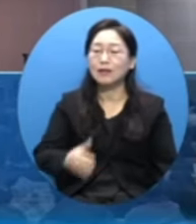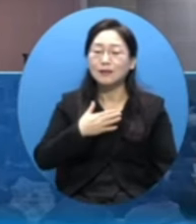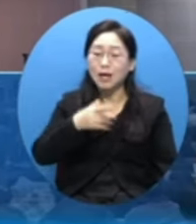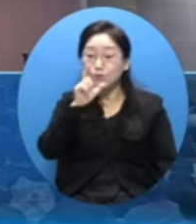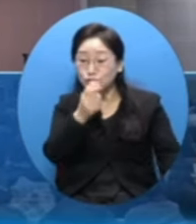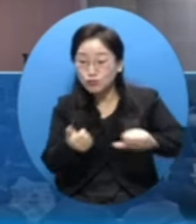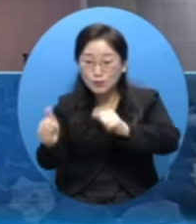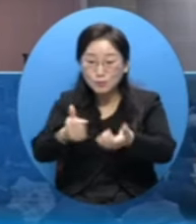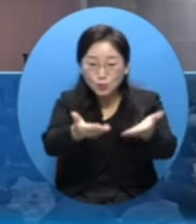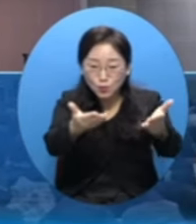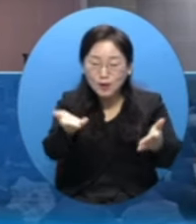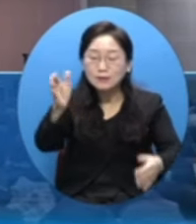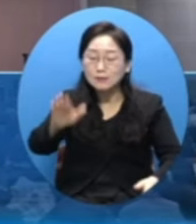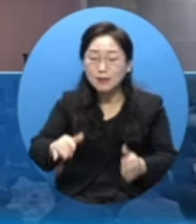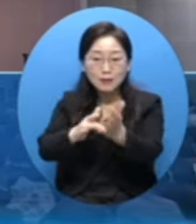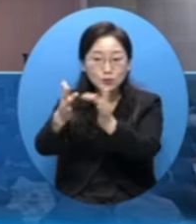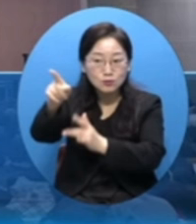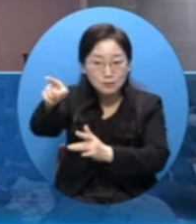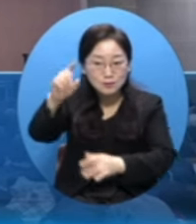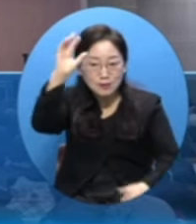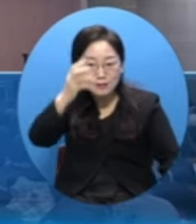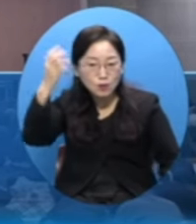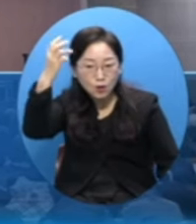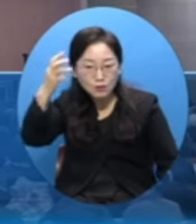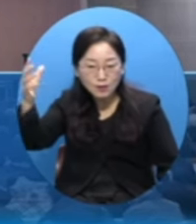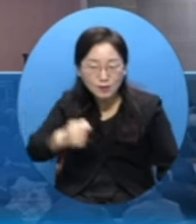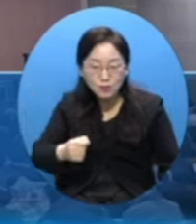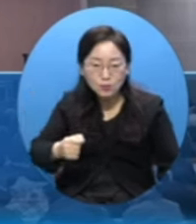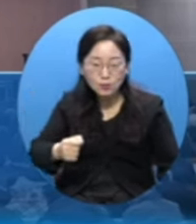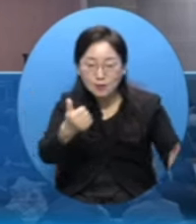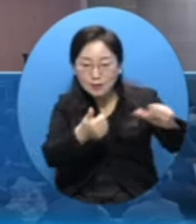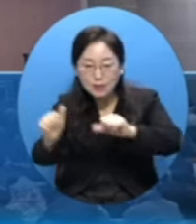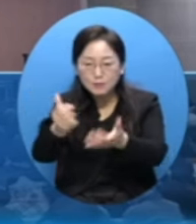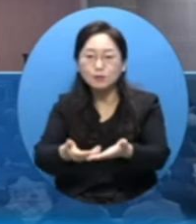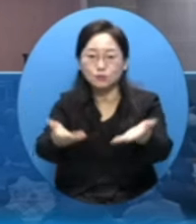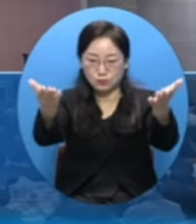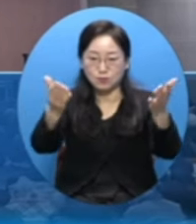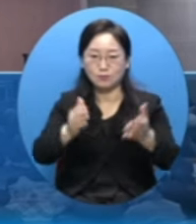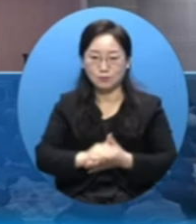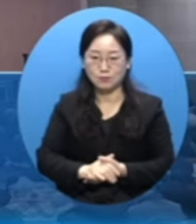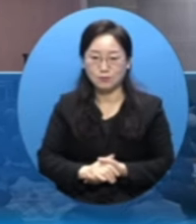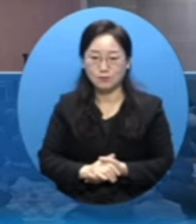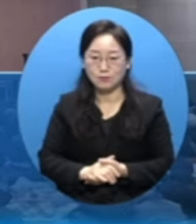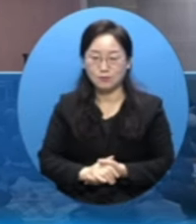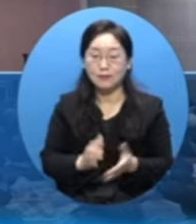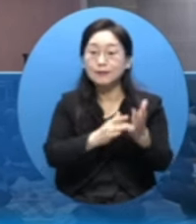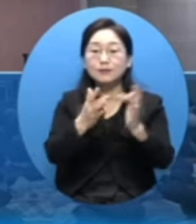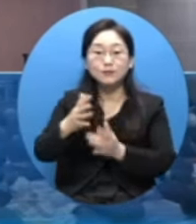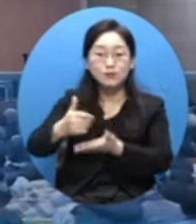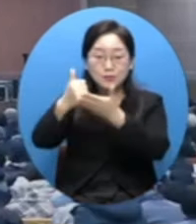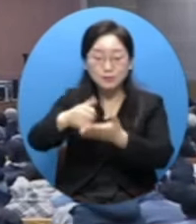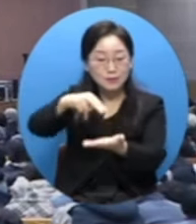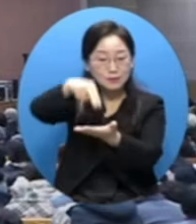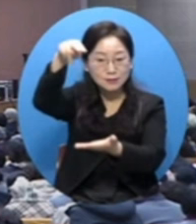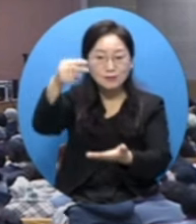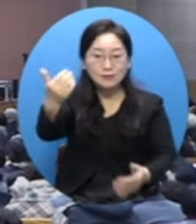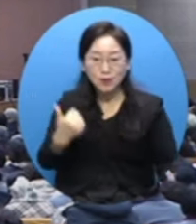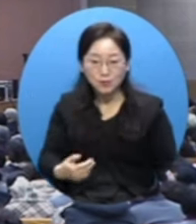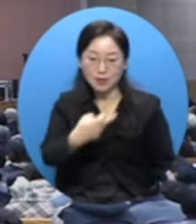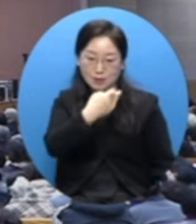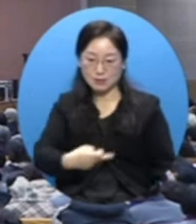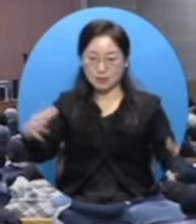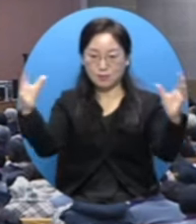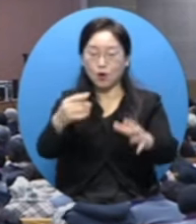베풀었거니와 그는 너에게 성령으로 침례를 베푸시리라. 예수께서 승천하시기 전에